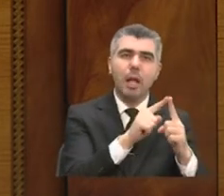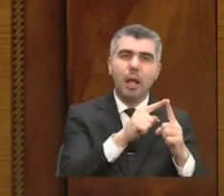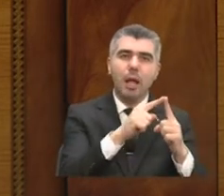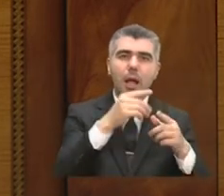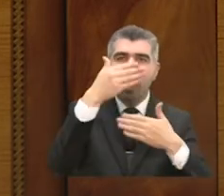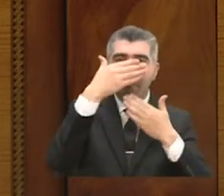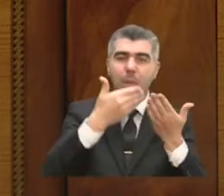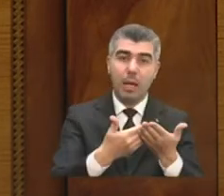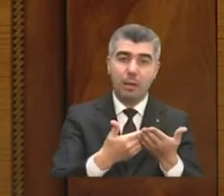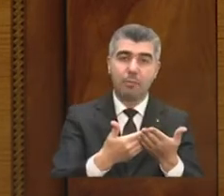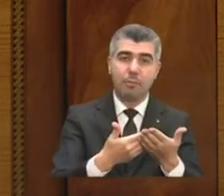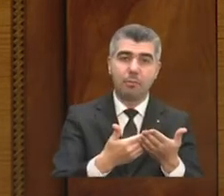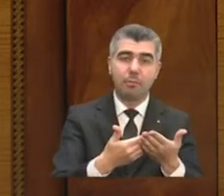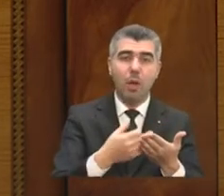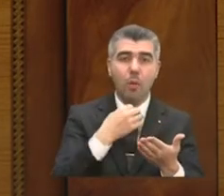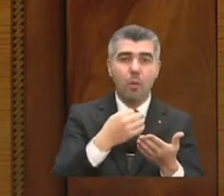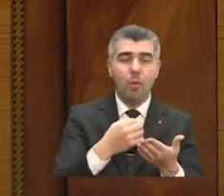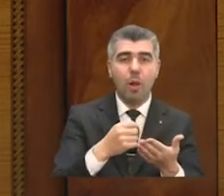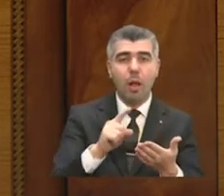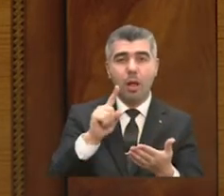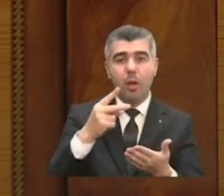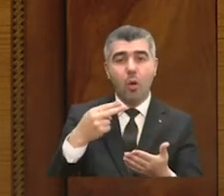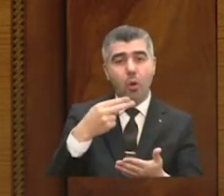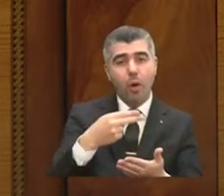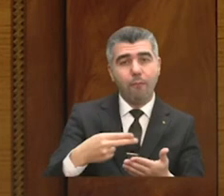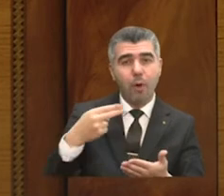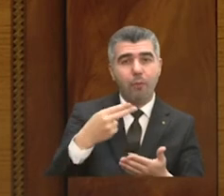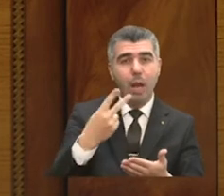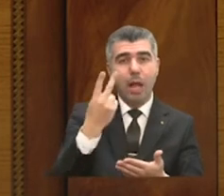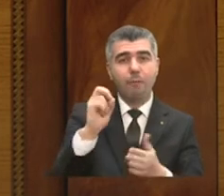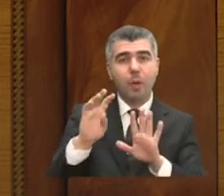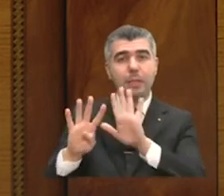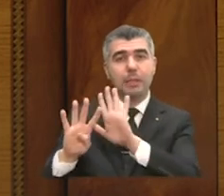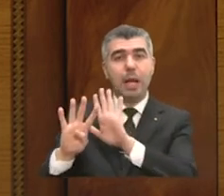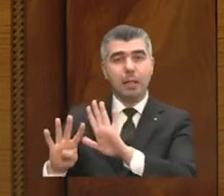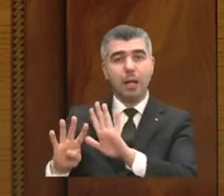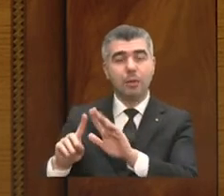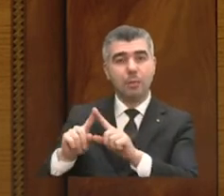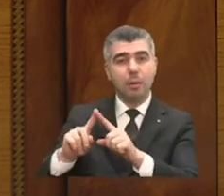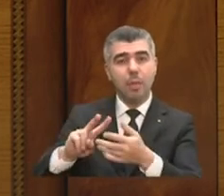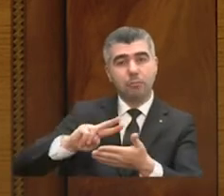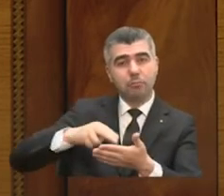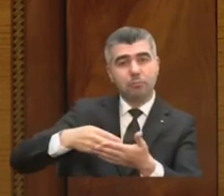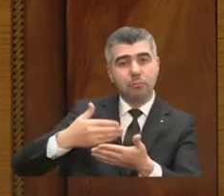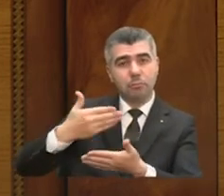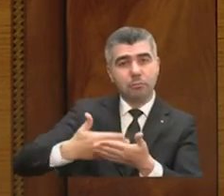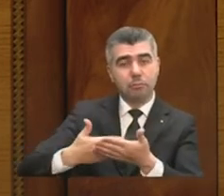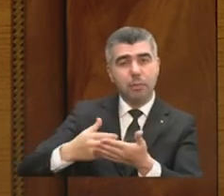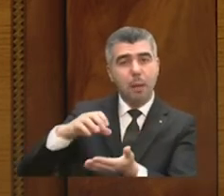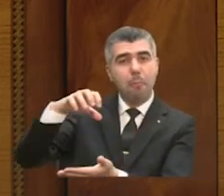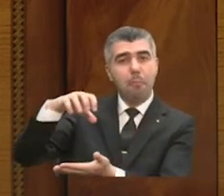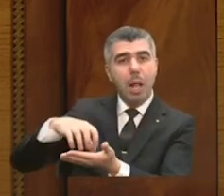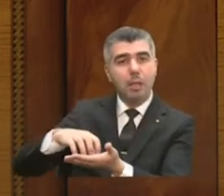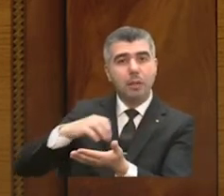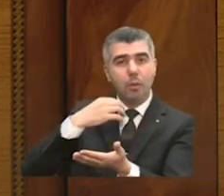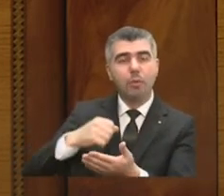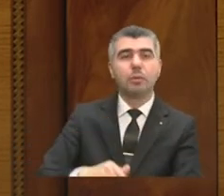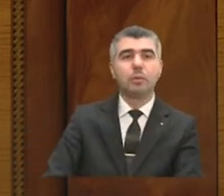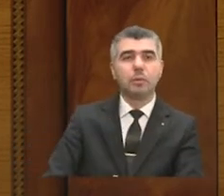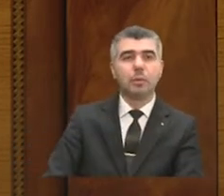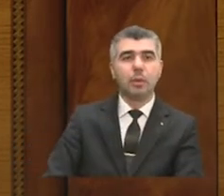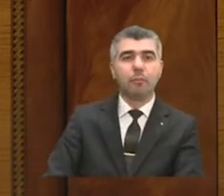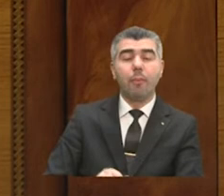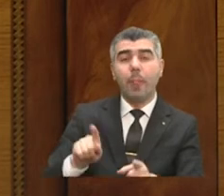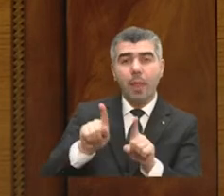déclarent faire confiance à la justice de leur pays. De cette tribune, nous affirmons ici notre entière confiance dans